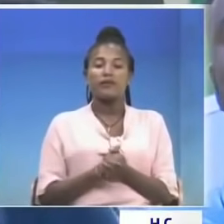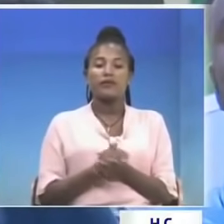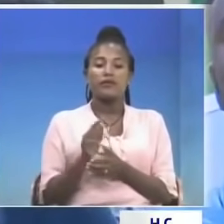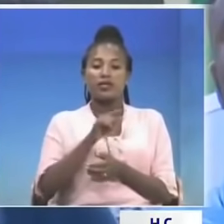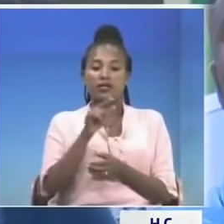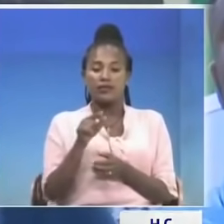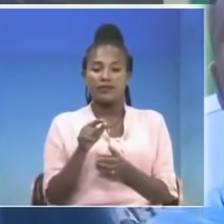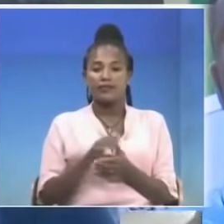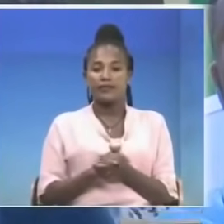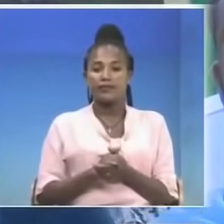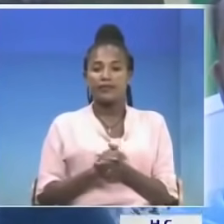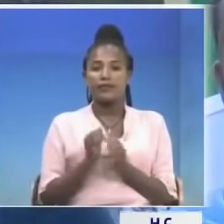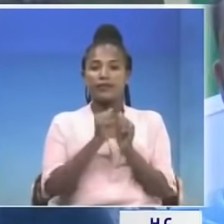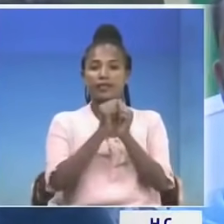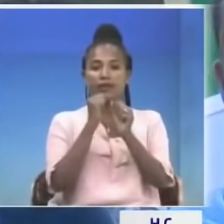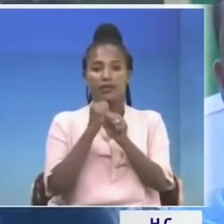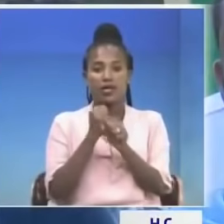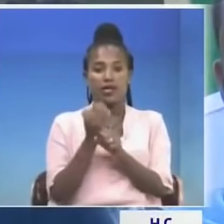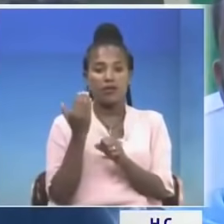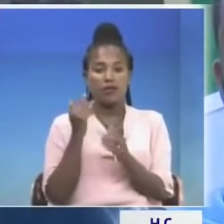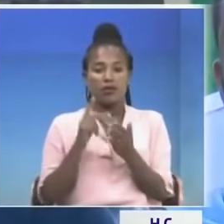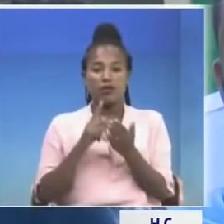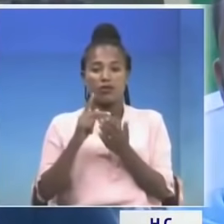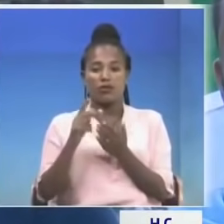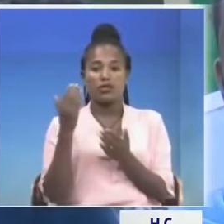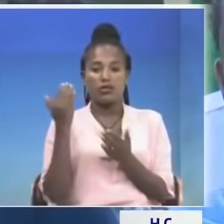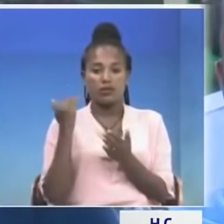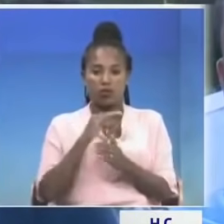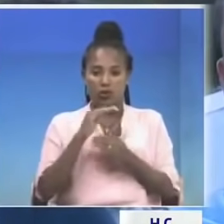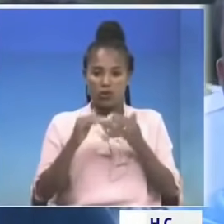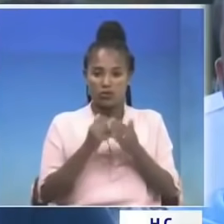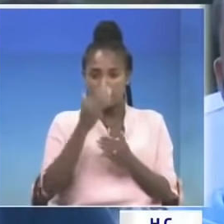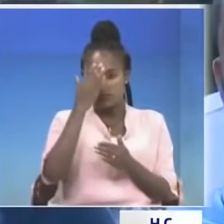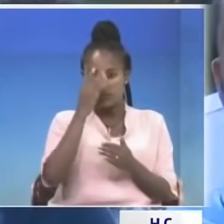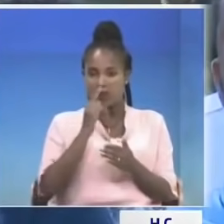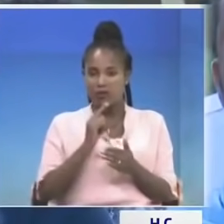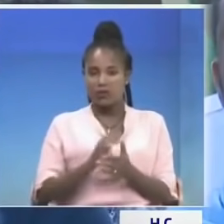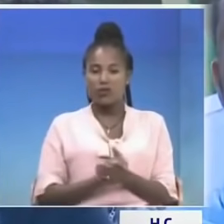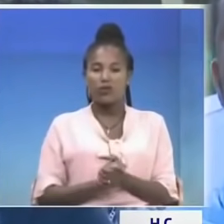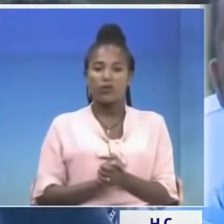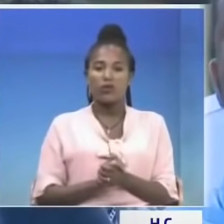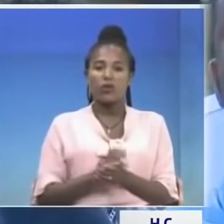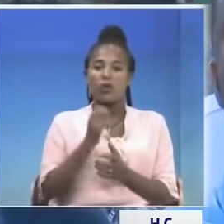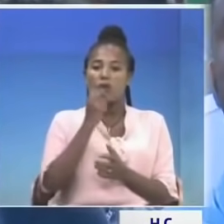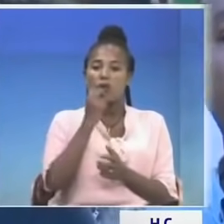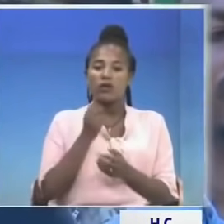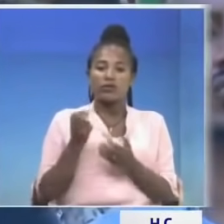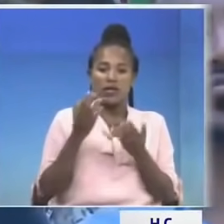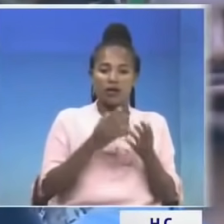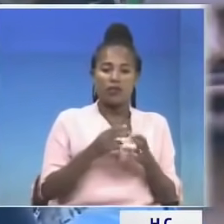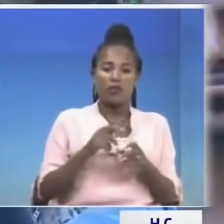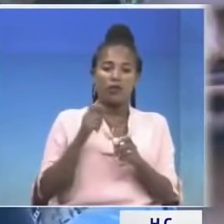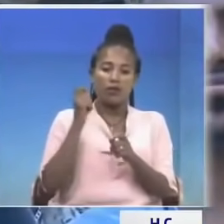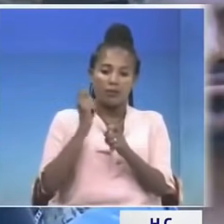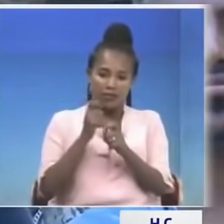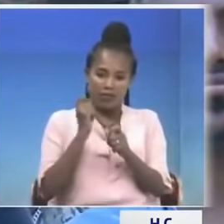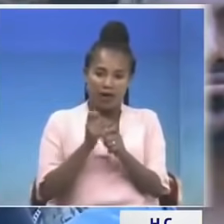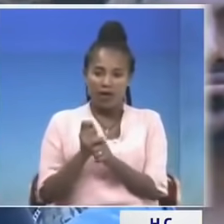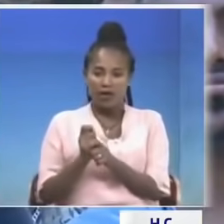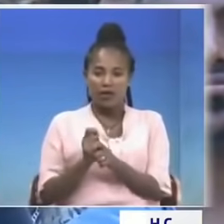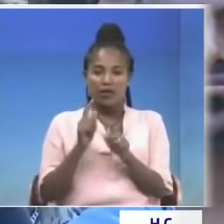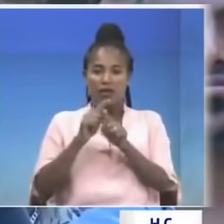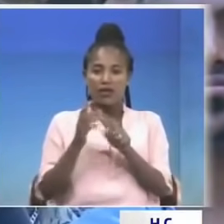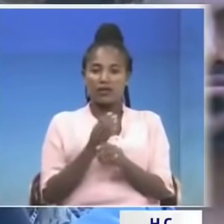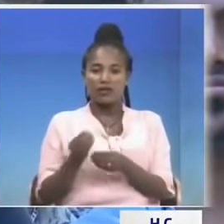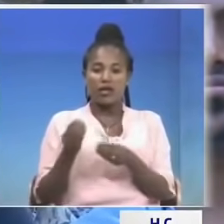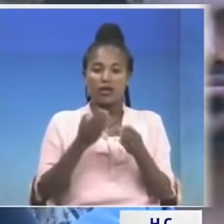እኛም ከአንድ ላይ ስንሰራው የነበረው ፕሮጀክት እንደነበረ ሁላችሁ የምታውቁት ነው። ውሃ ስታቀብሉን፣ ሚስማር መዶሻ